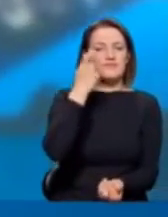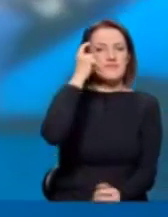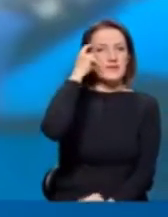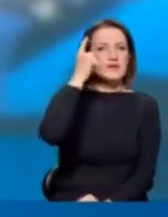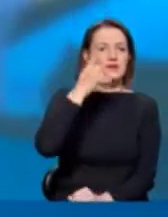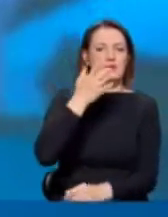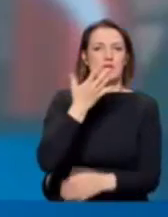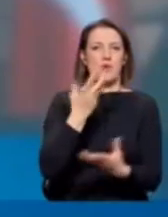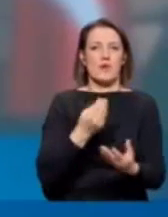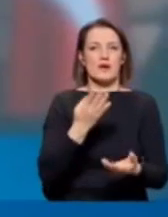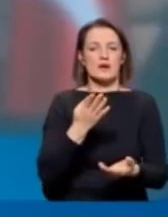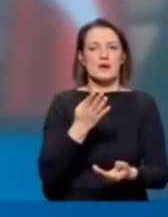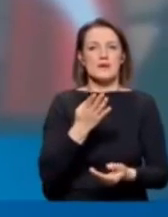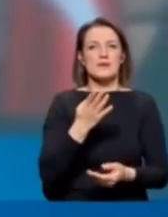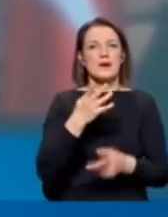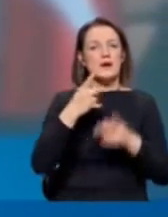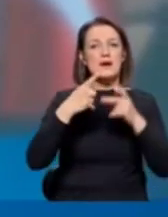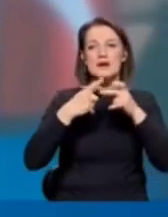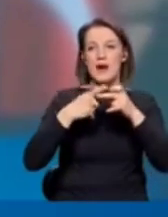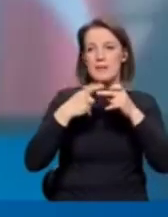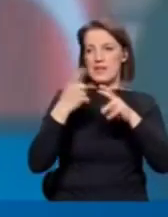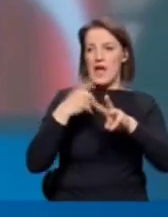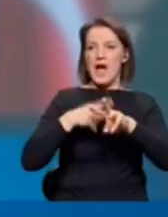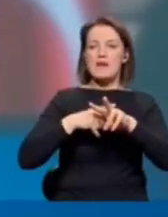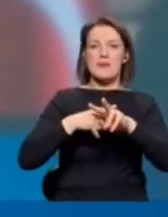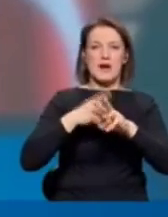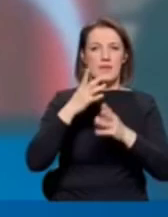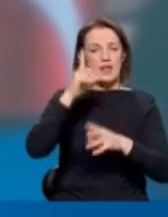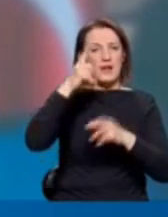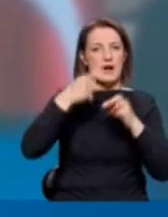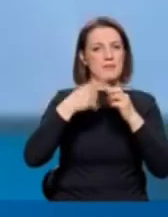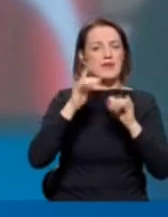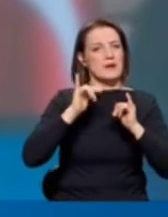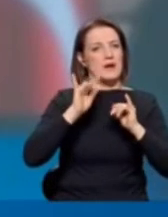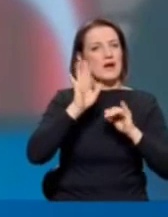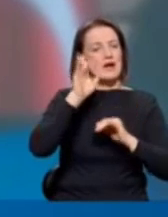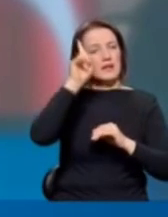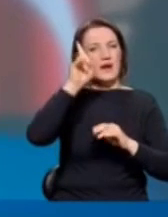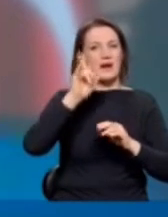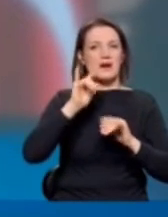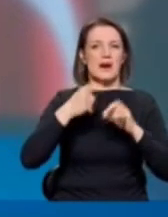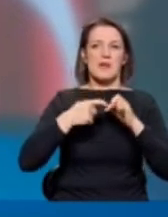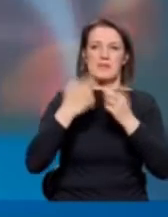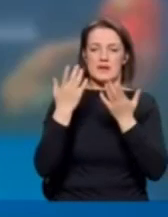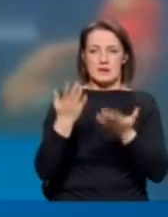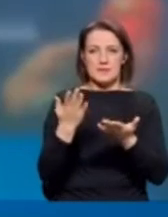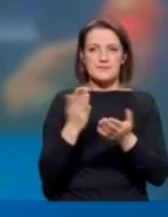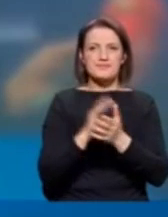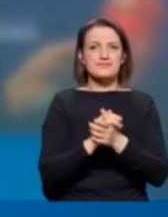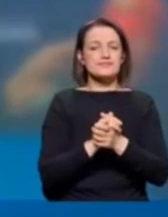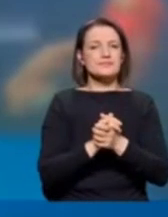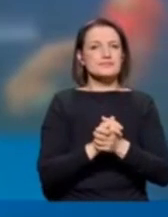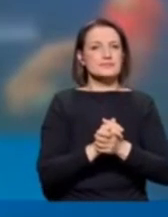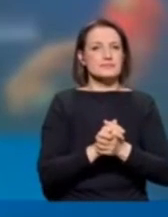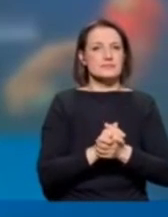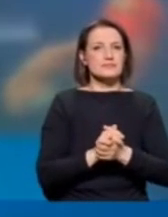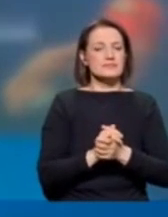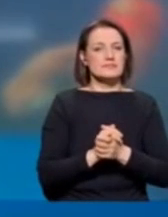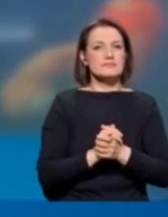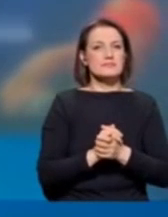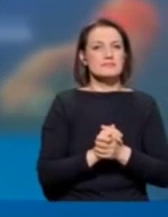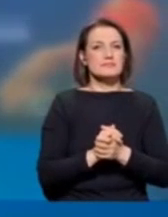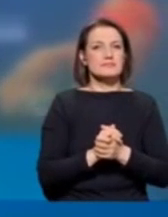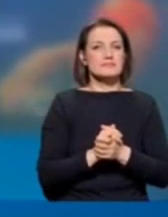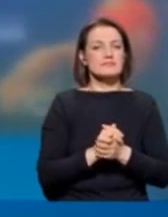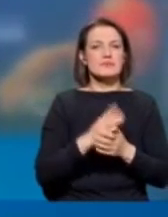işte yani rahmetli Erbakan Allah rahmet etsin nur içinde yatsın ideolojik olarak bak